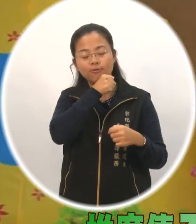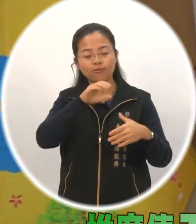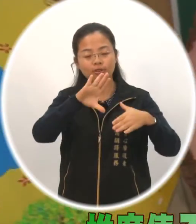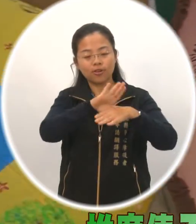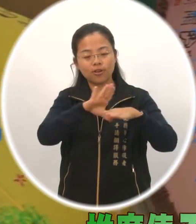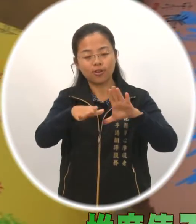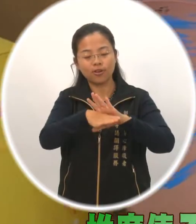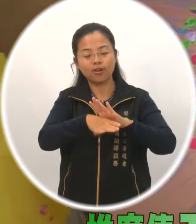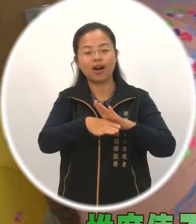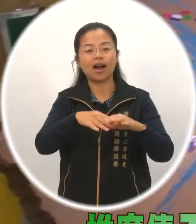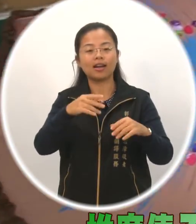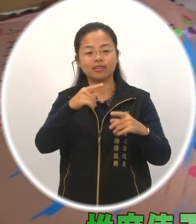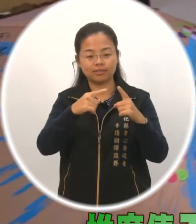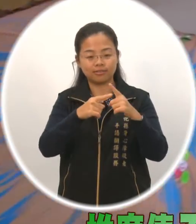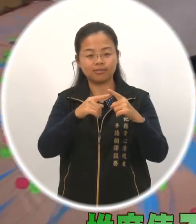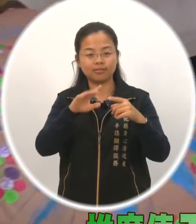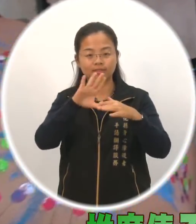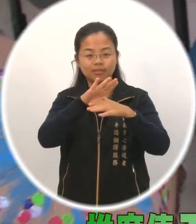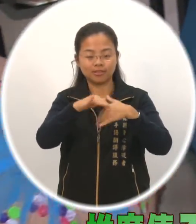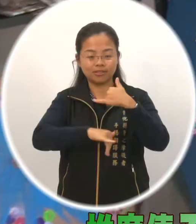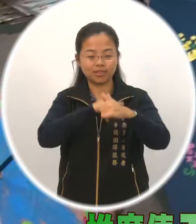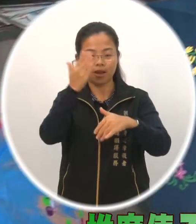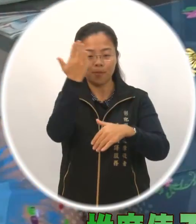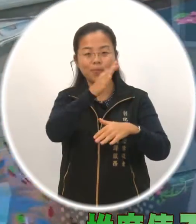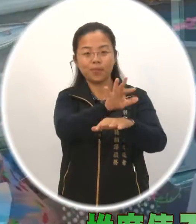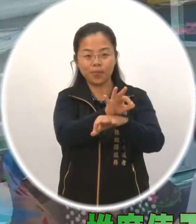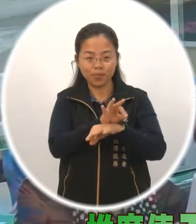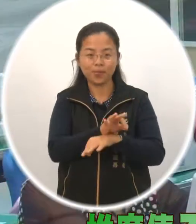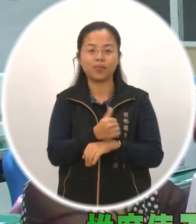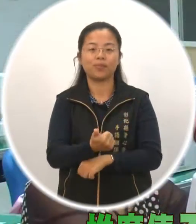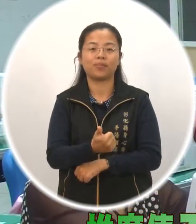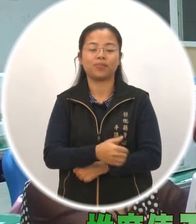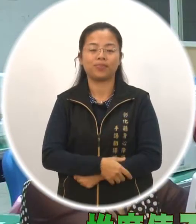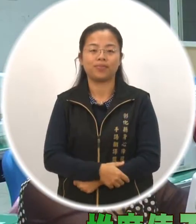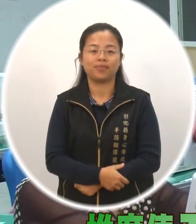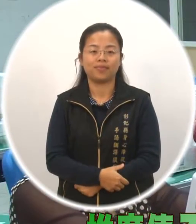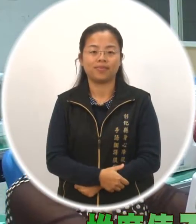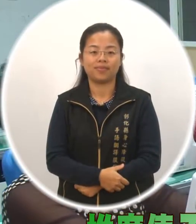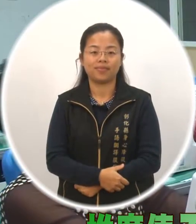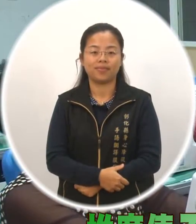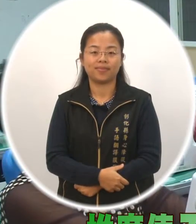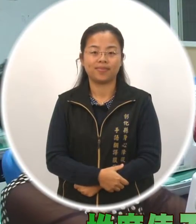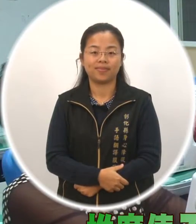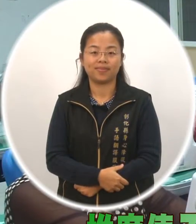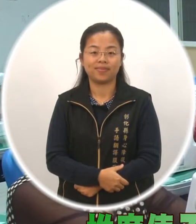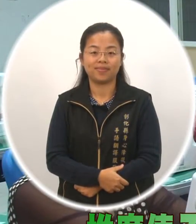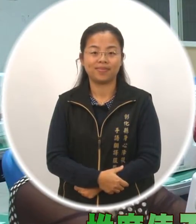文素养与生活美学。公益频道徐世昌和美采访报道。